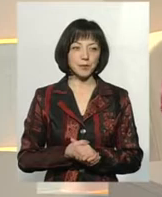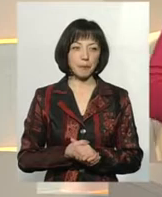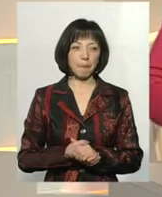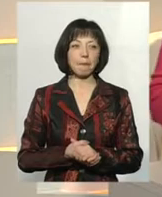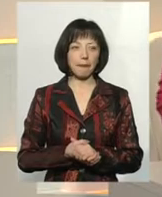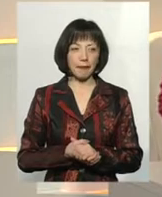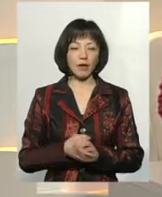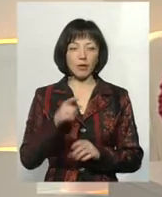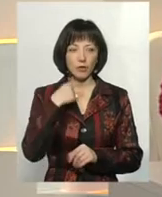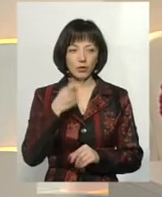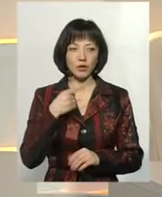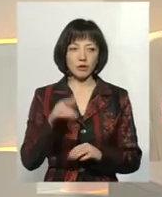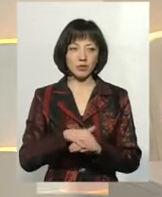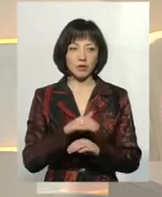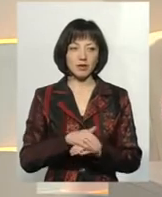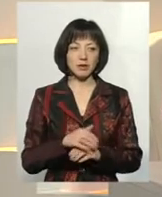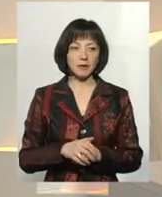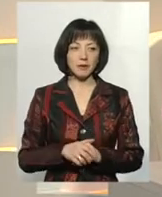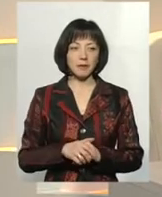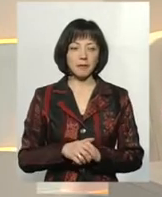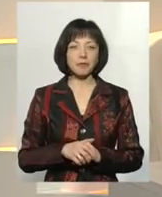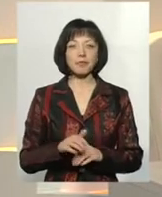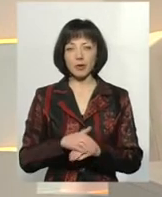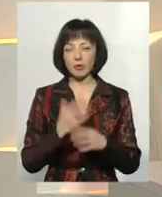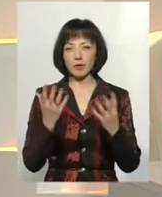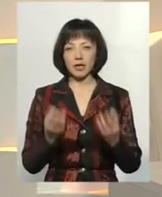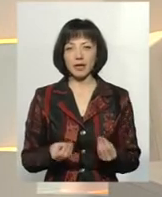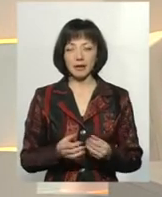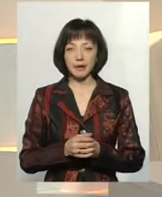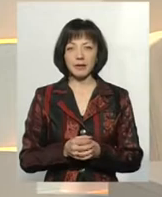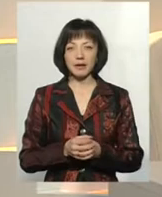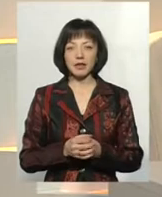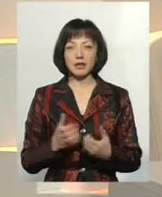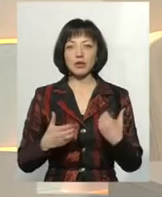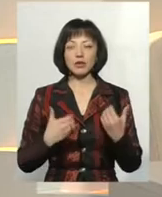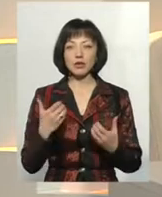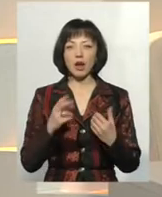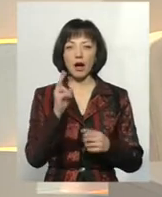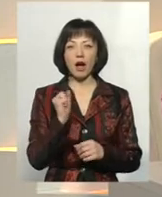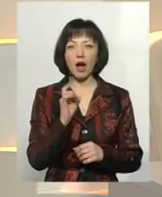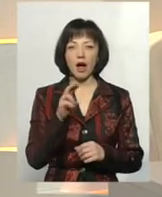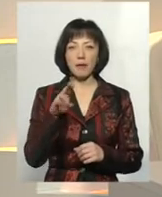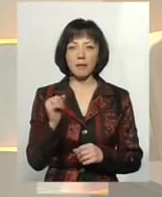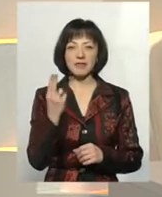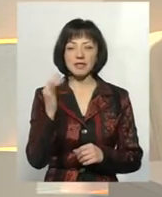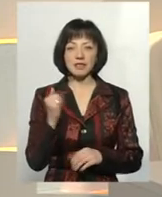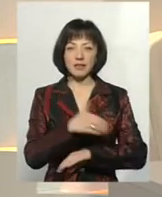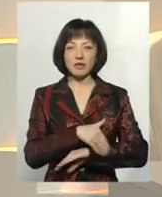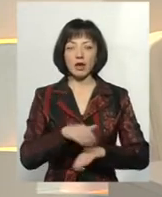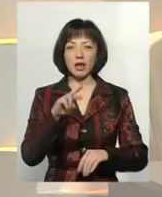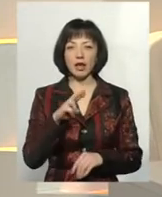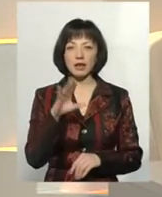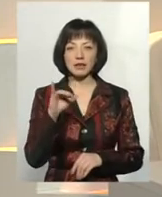Алло, говоріть, будь ласка. Доброго дня. Це турбують вас Карпичі, вулиця